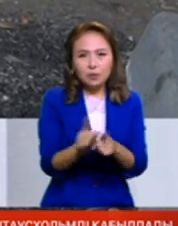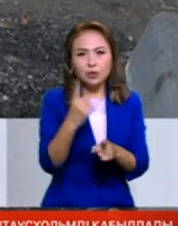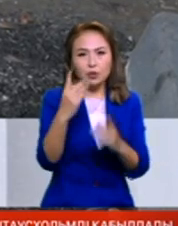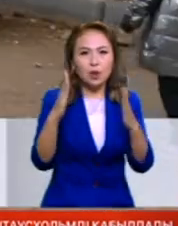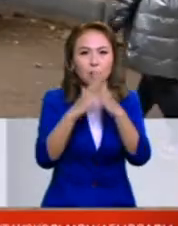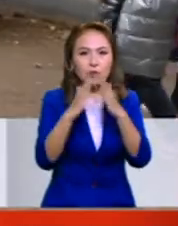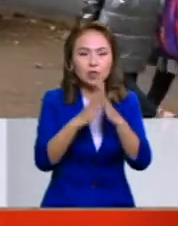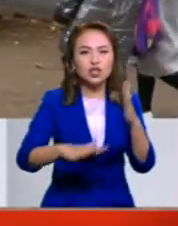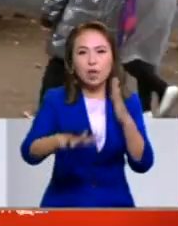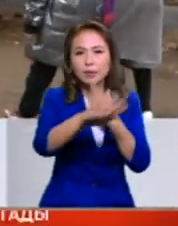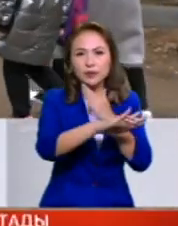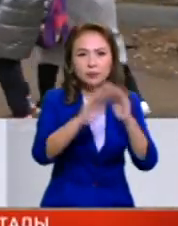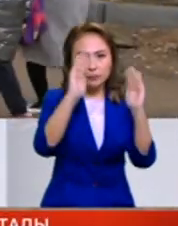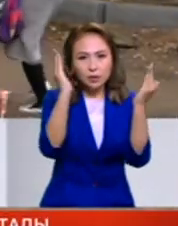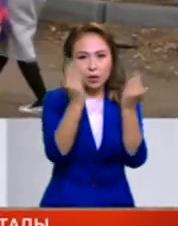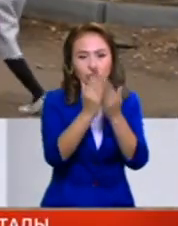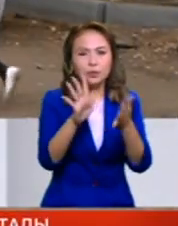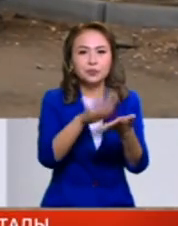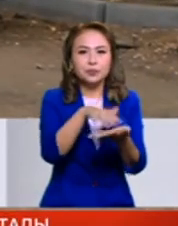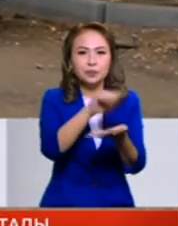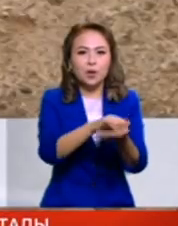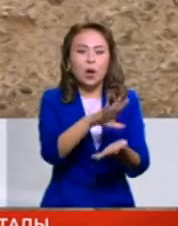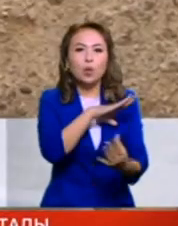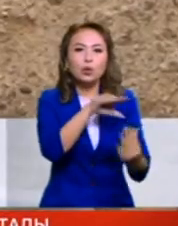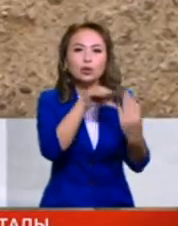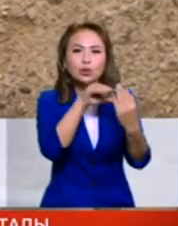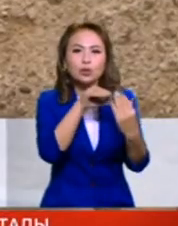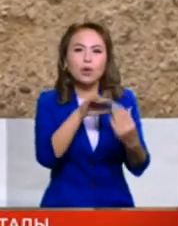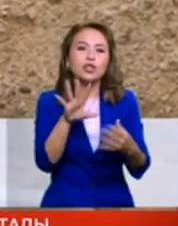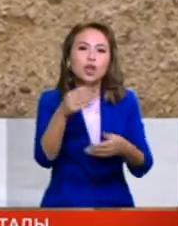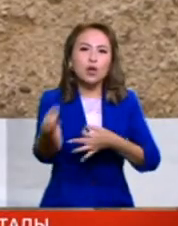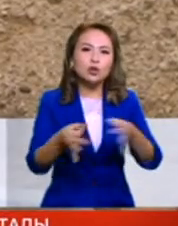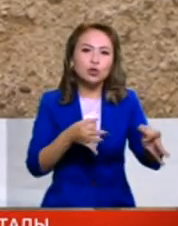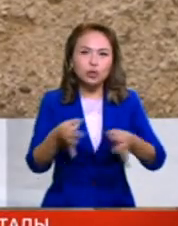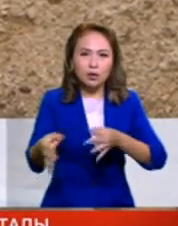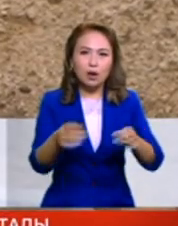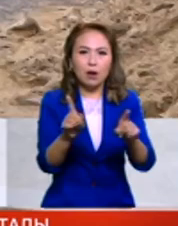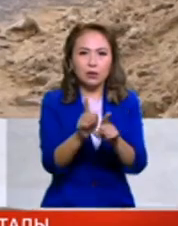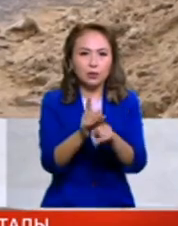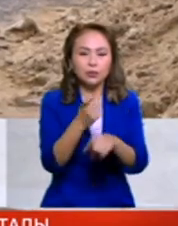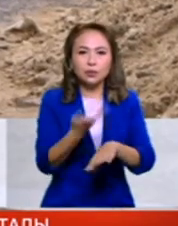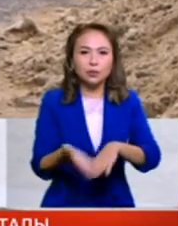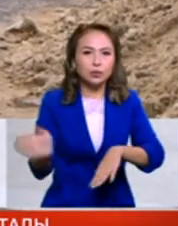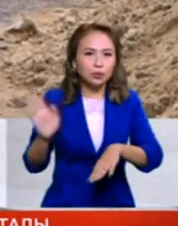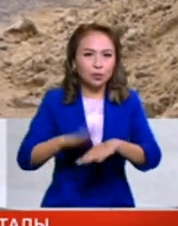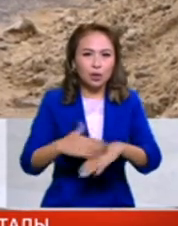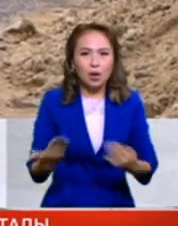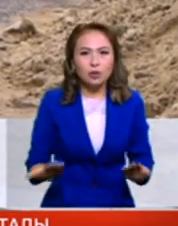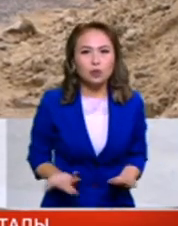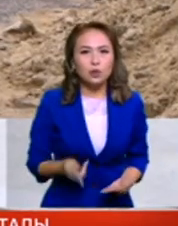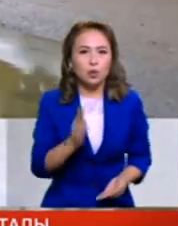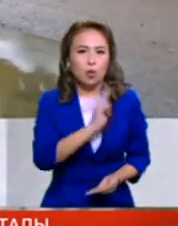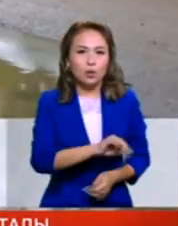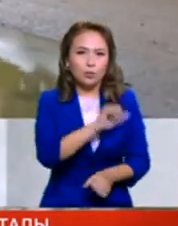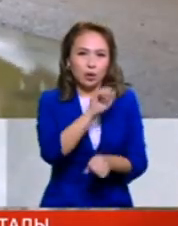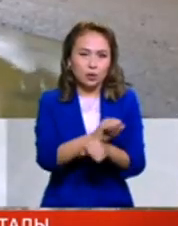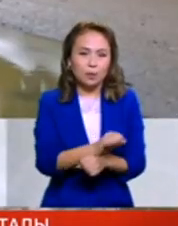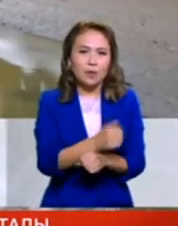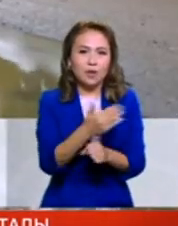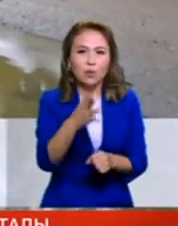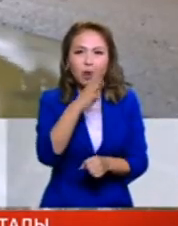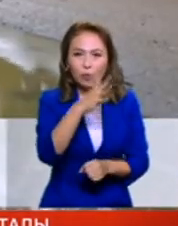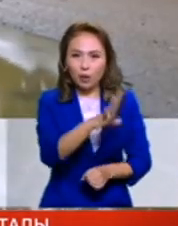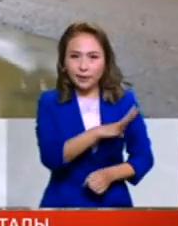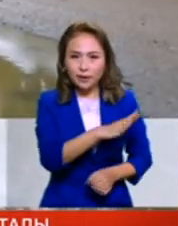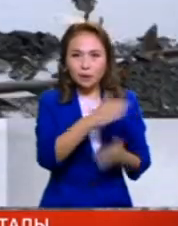Тағы бір үйдің ауласындағы жабынды бұзылған күйі жатыр. Көліктер тұрмақ, жаяу жүргіншілер әрең жүреді. Тұрғындардың айтуынша жұмыстың тоқтап тұрғанына